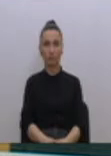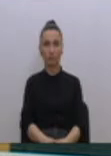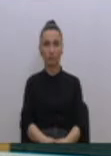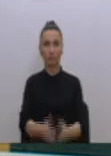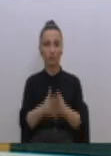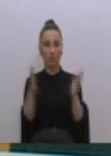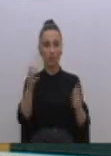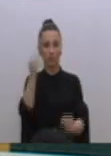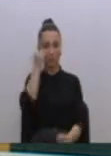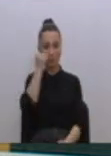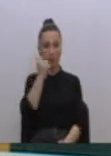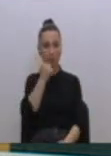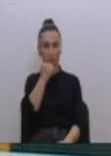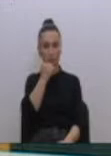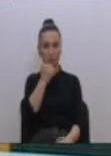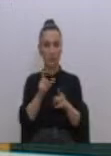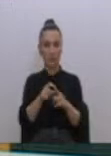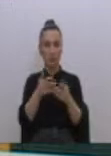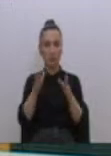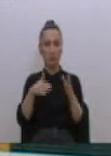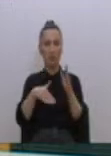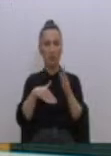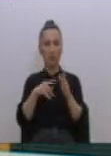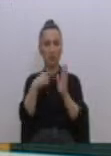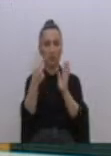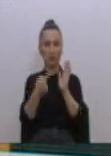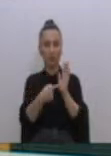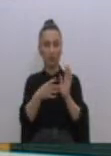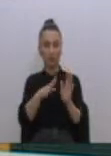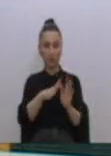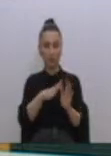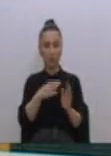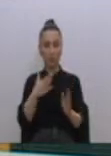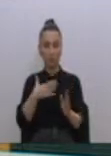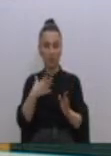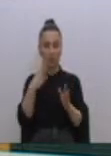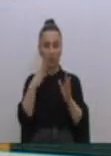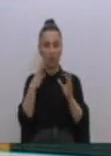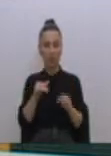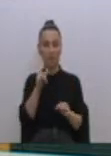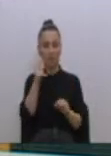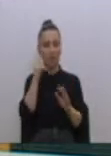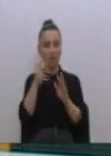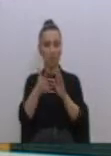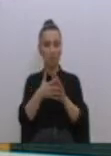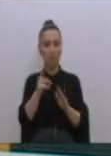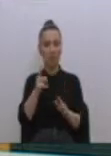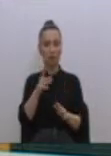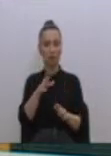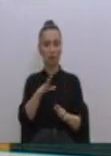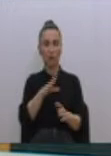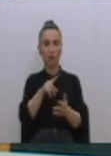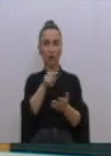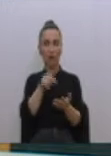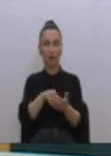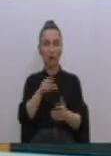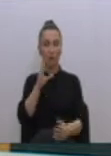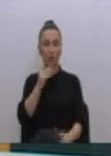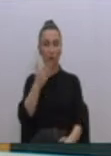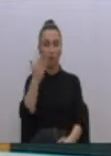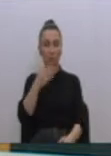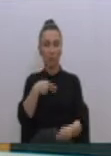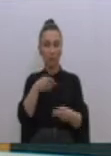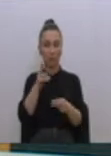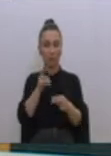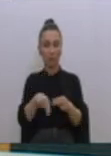დიდი მადლობა. დასკვნითი სიტყვაზე მეტად იყო და ნამდვილად ვერ მივხვდი რატო არ იყო კითხვები, როდესაც გამოსვლა